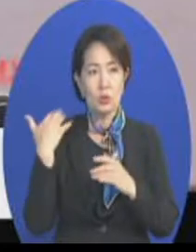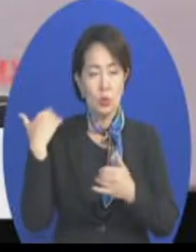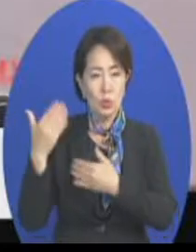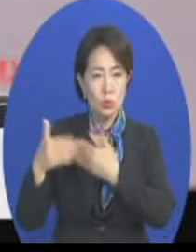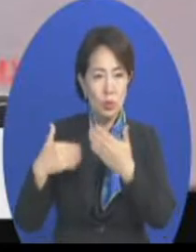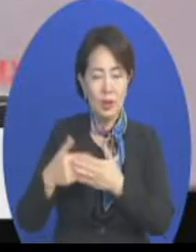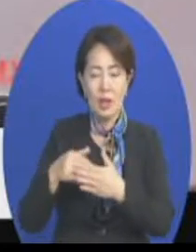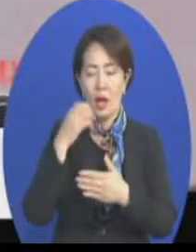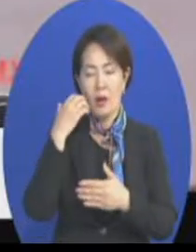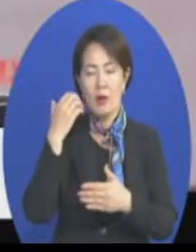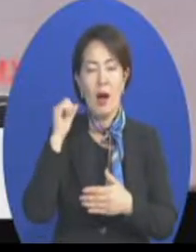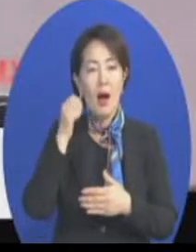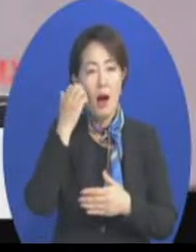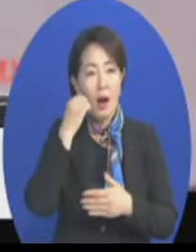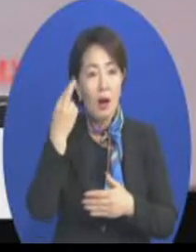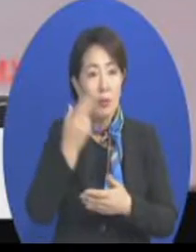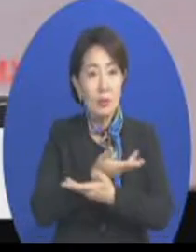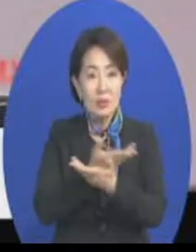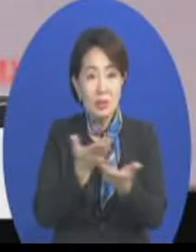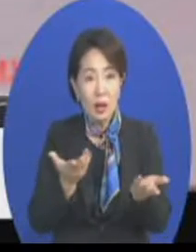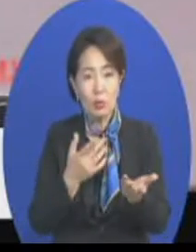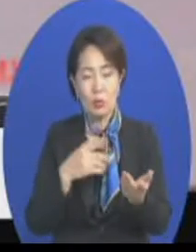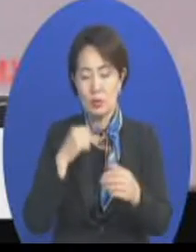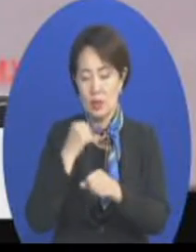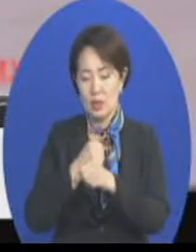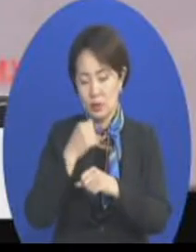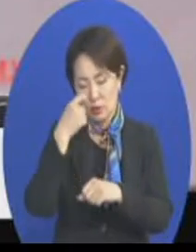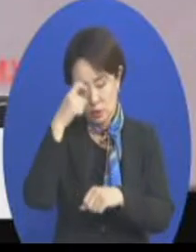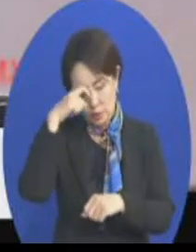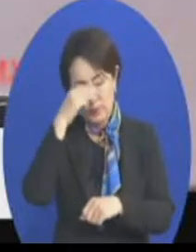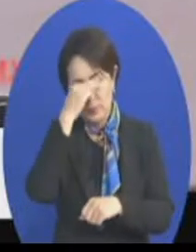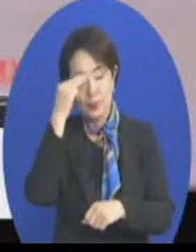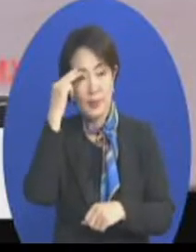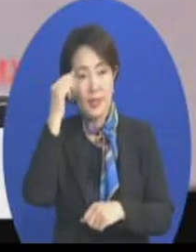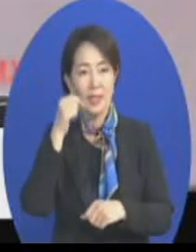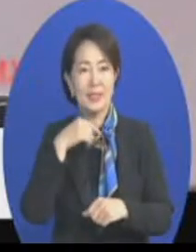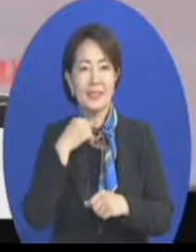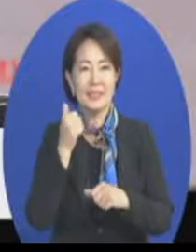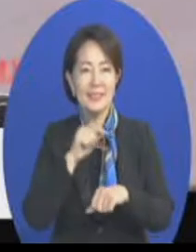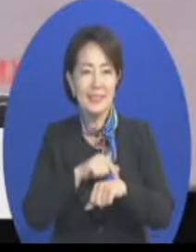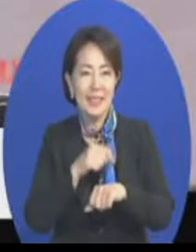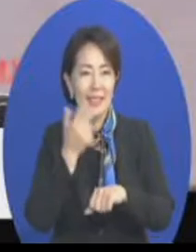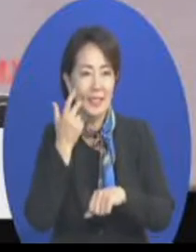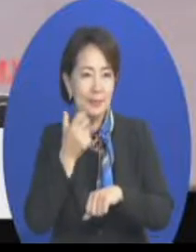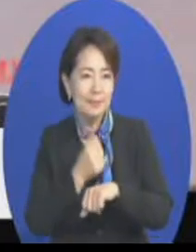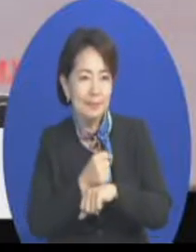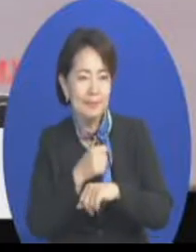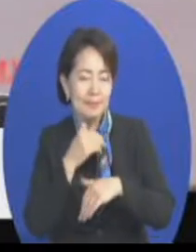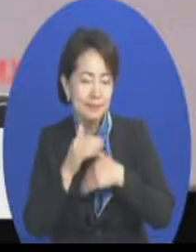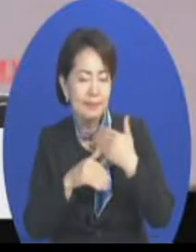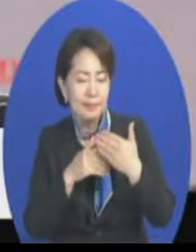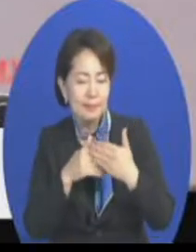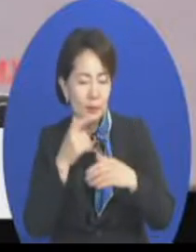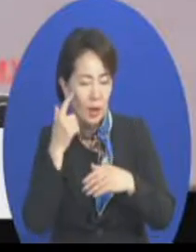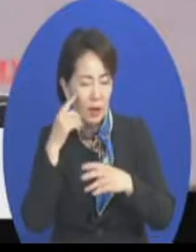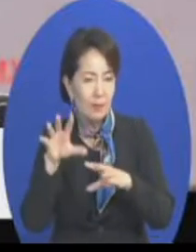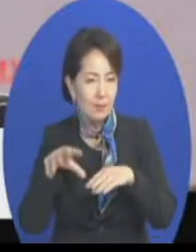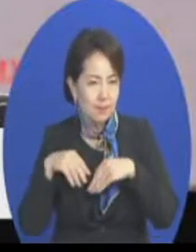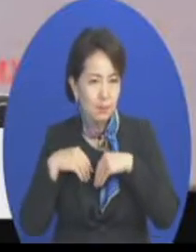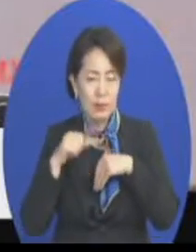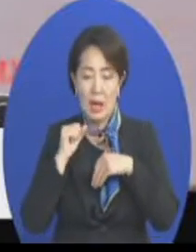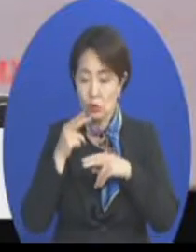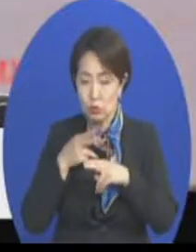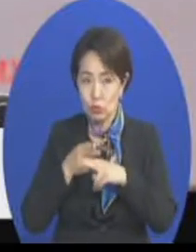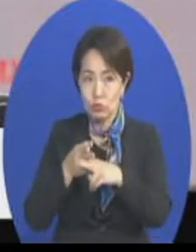үеийн ахмадууд та бүхний нүрэг хөдлөмөр туршлага, сургаалыг сан ямагт илмүүлэн ач буянгийн залуучууд бид